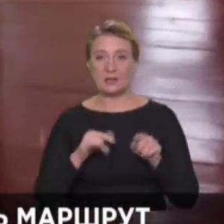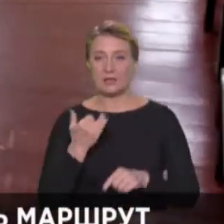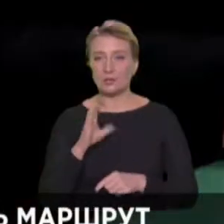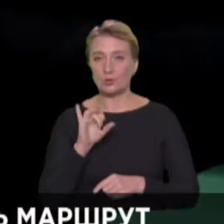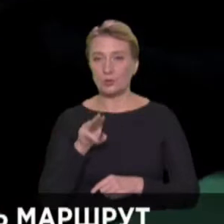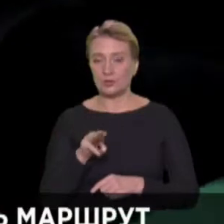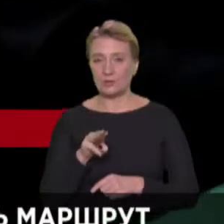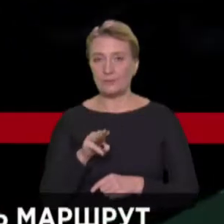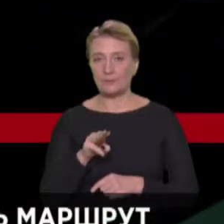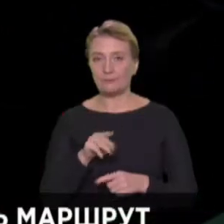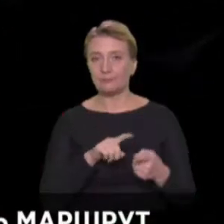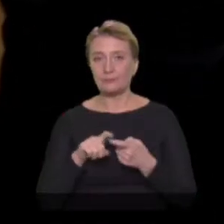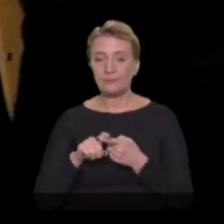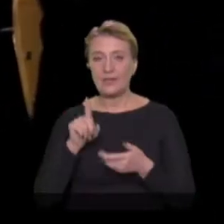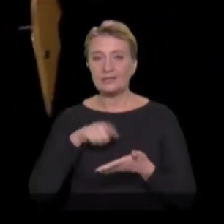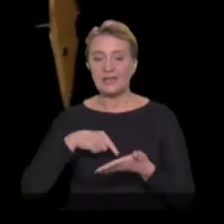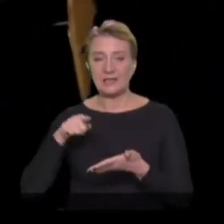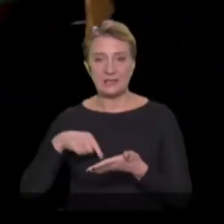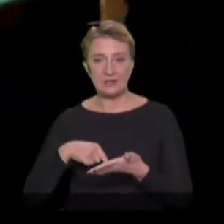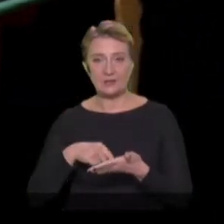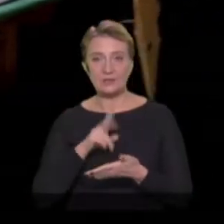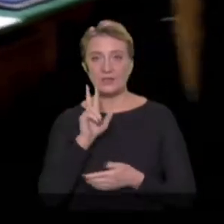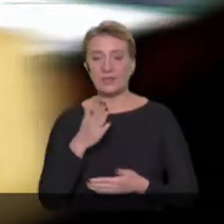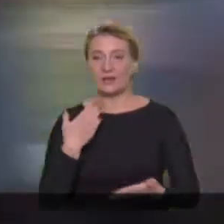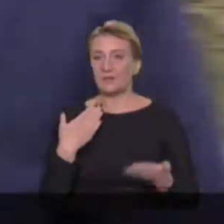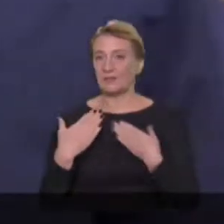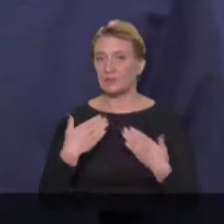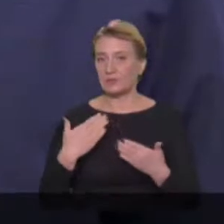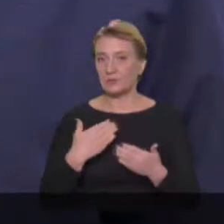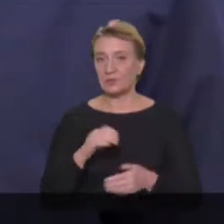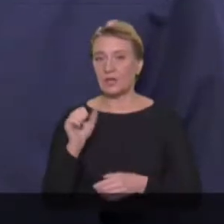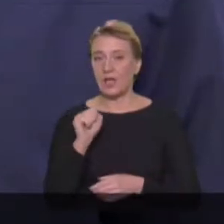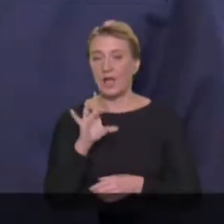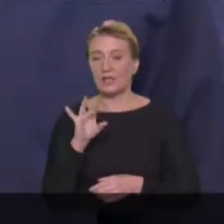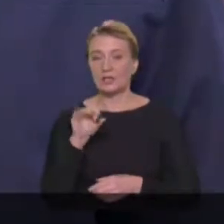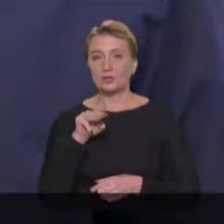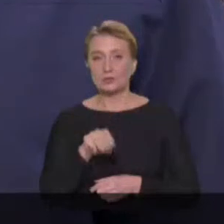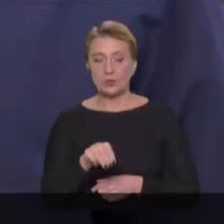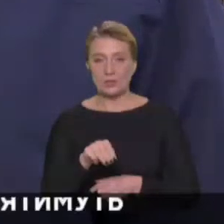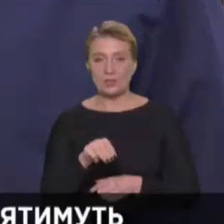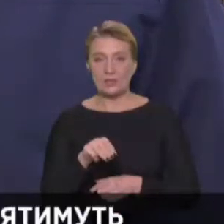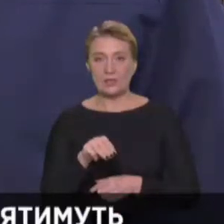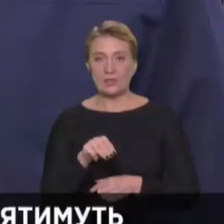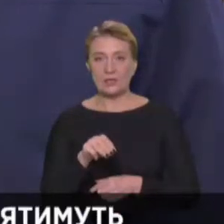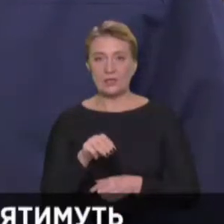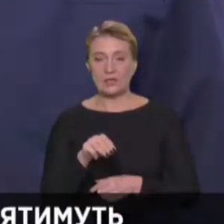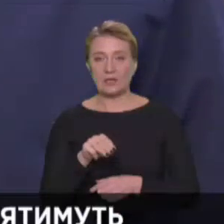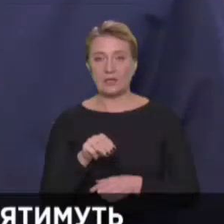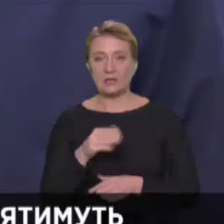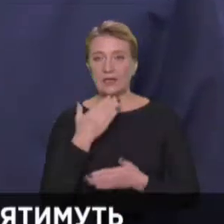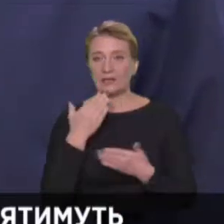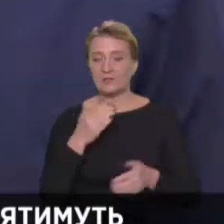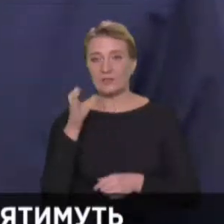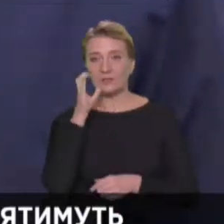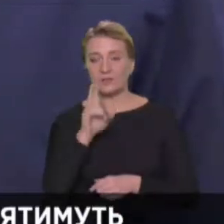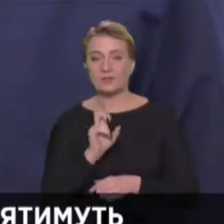тісно перепліталися з релігією. Як ви потрактуєте Арістотеля, античного філософа, як світського філософа чи